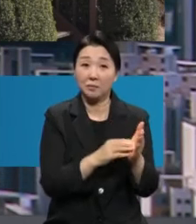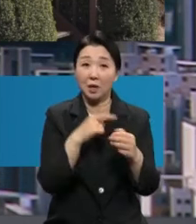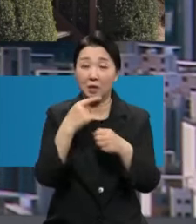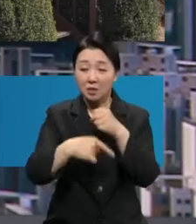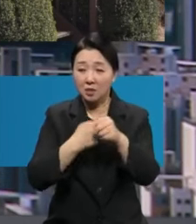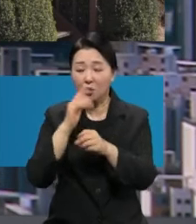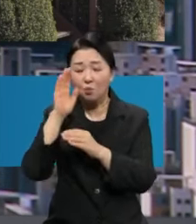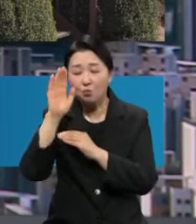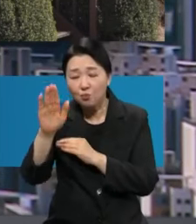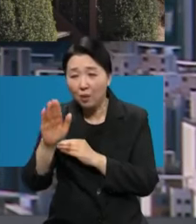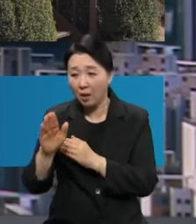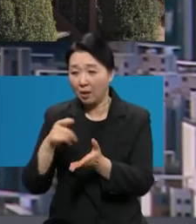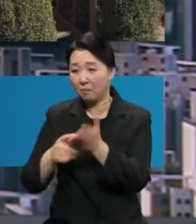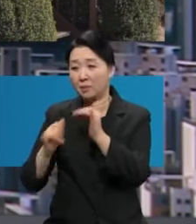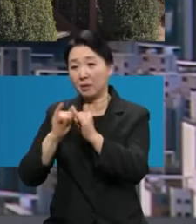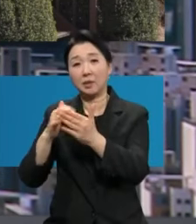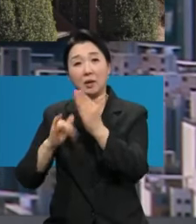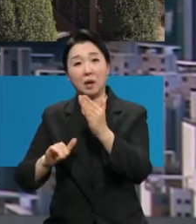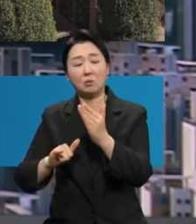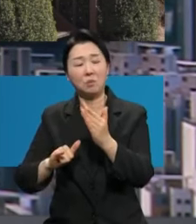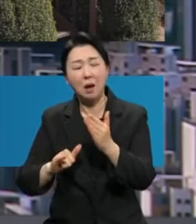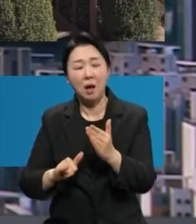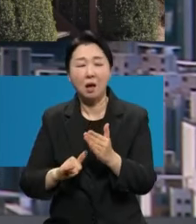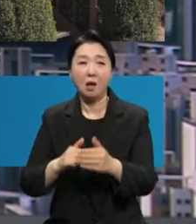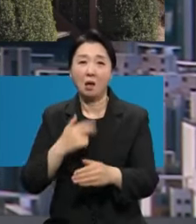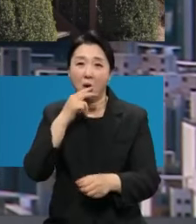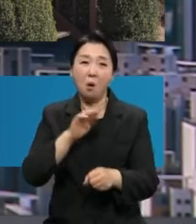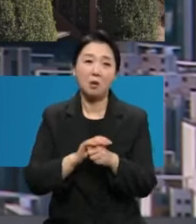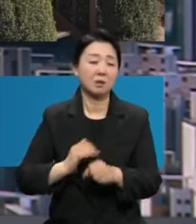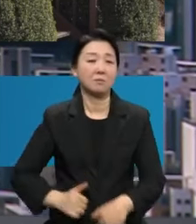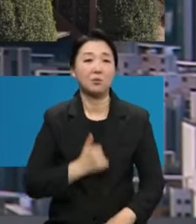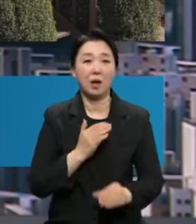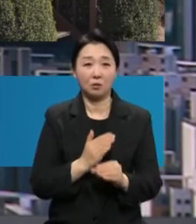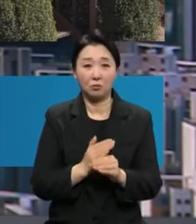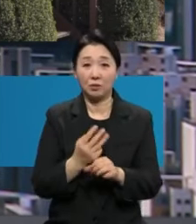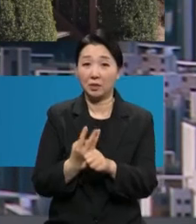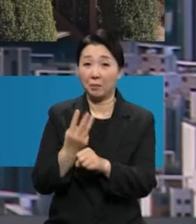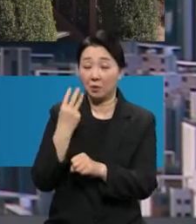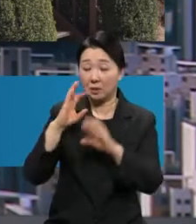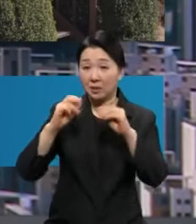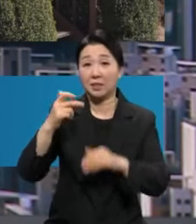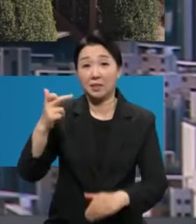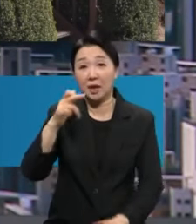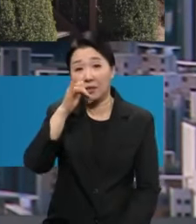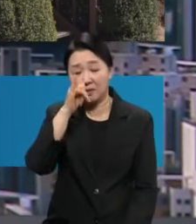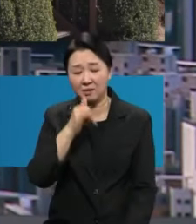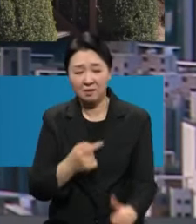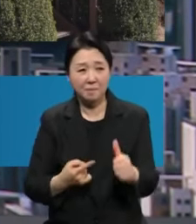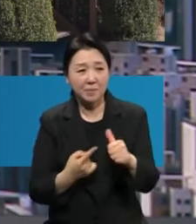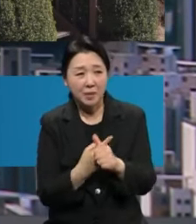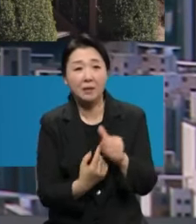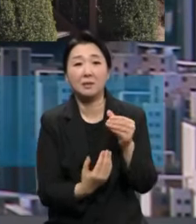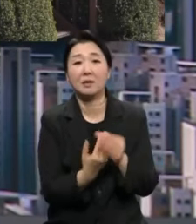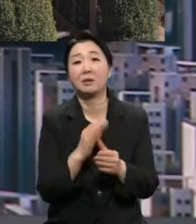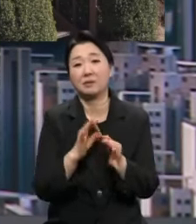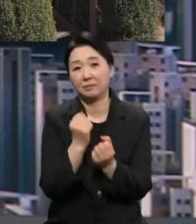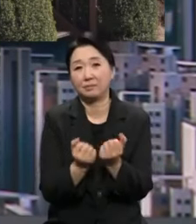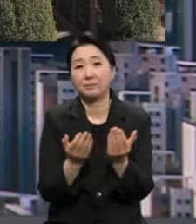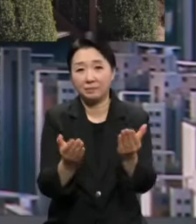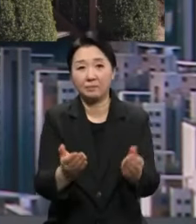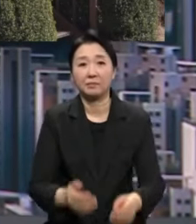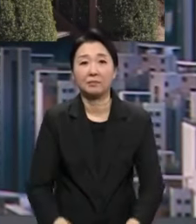피해자 유가족들은 있을 수 없는 일이라면서 분노하고 있습니다. 3년 전 지리산에서 일어난 이 끔찍한 사건 오승열